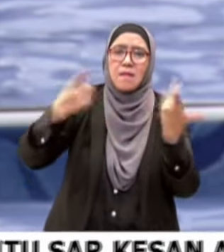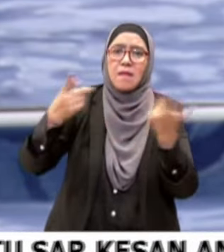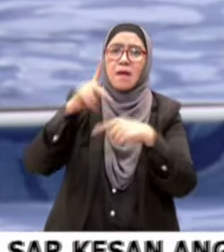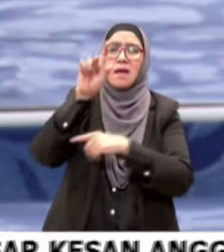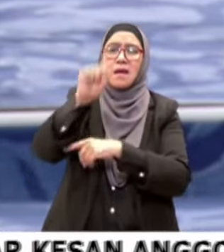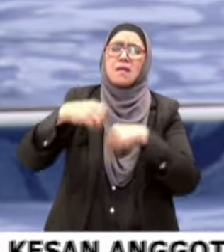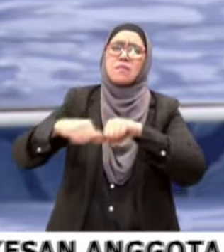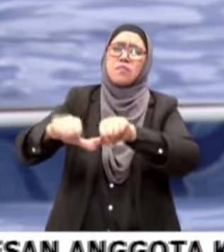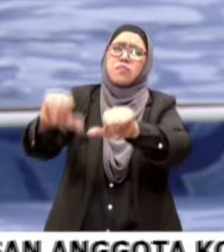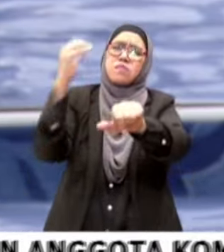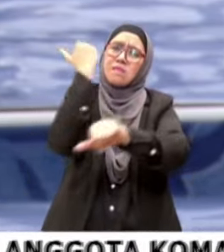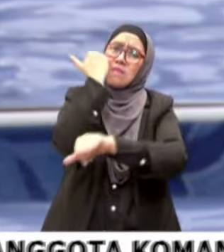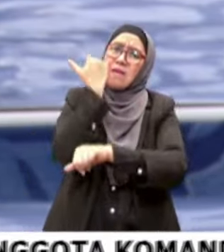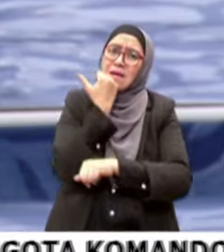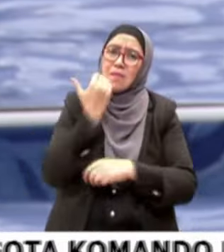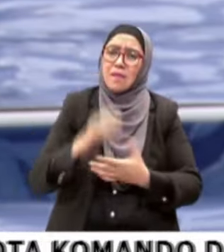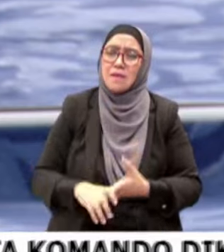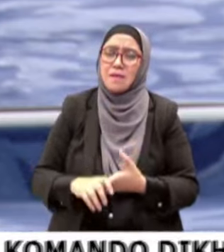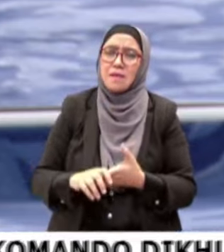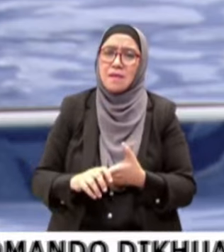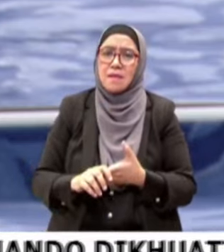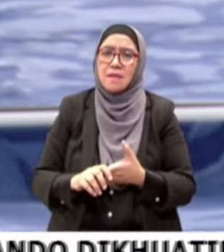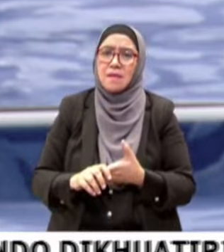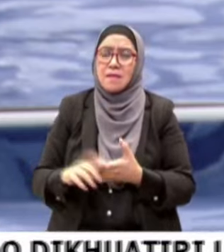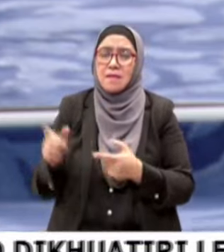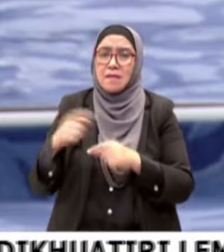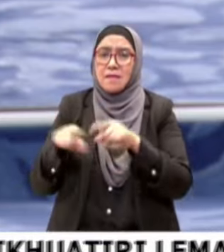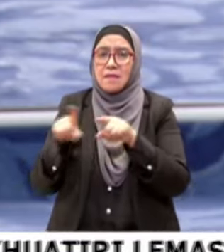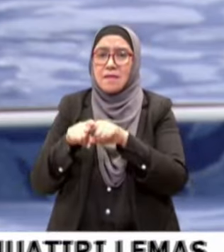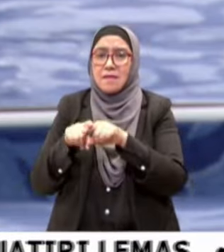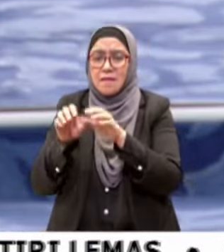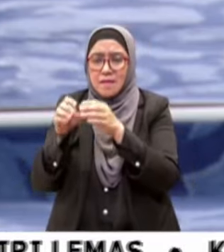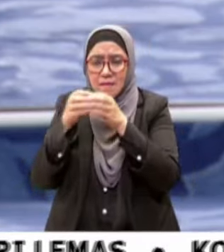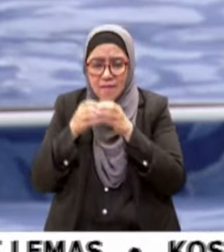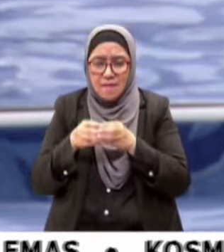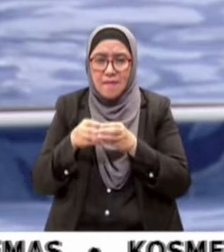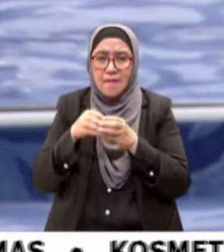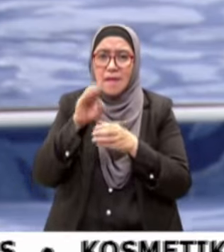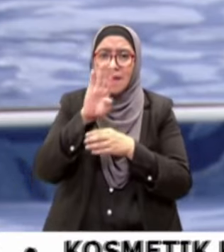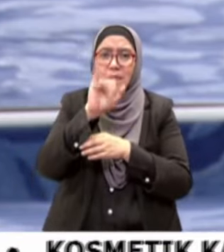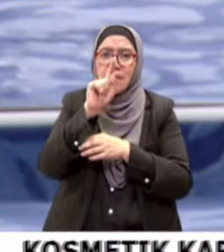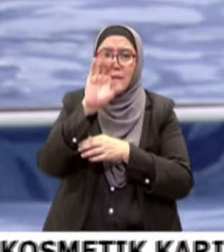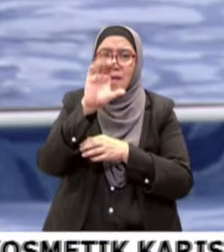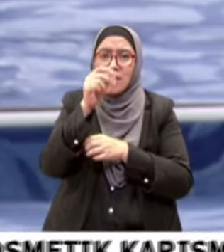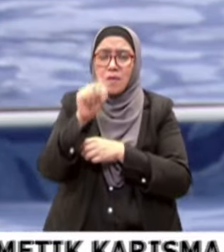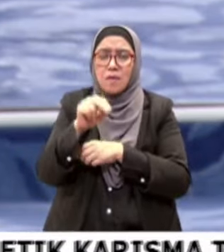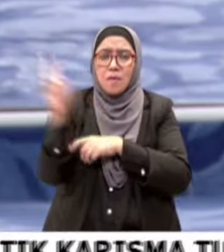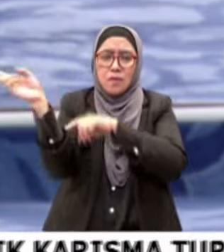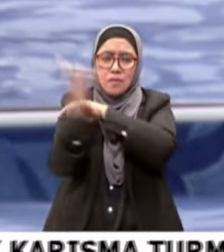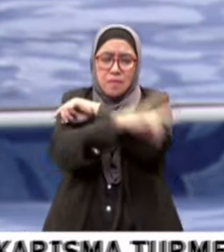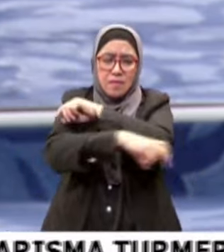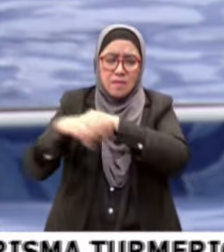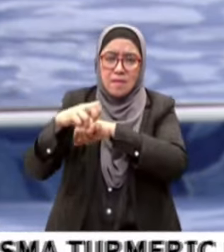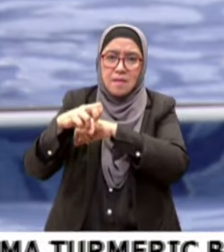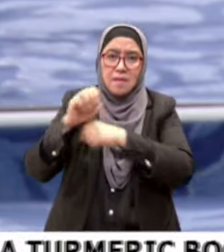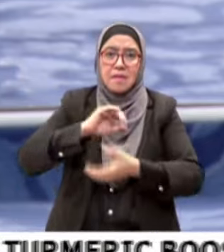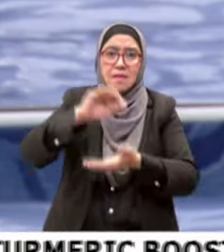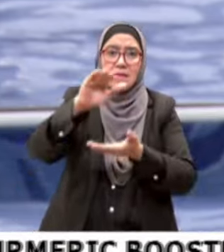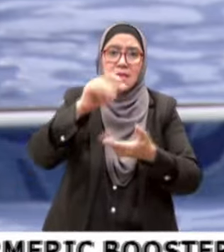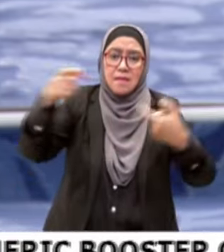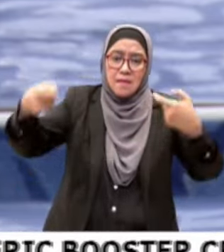Bitcoin mencuri bakalan elektrik dengan kerugian sehingga dua perbulan 3